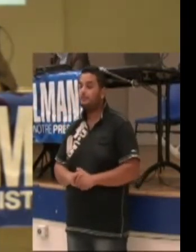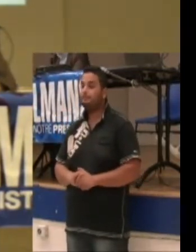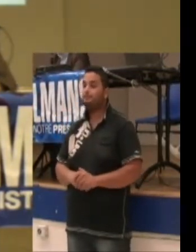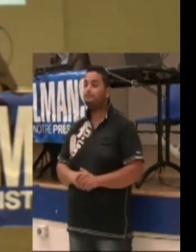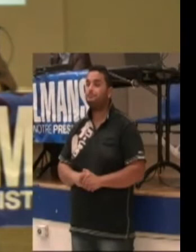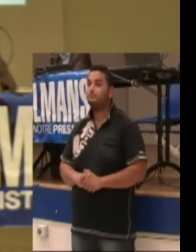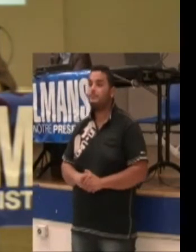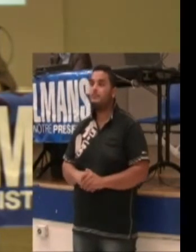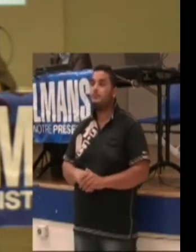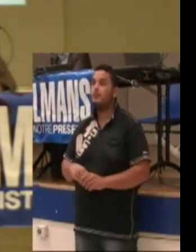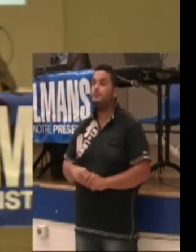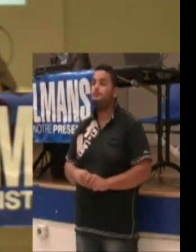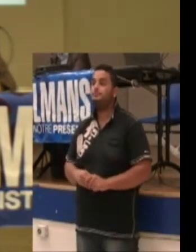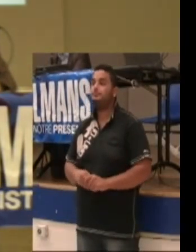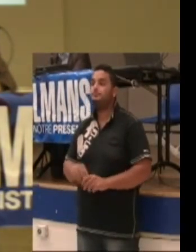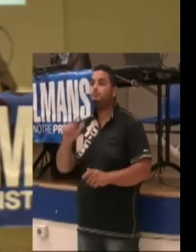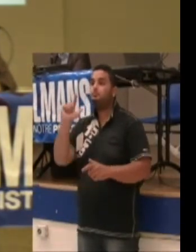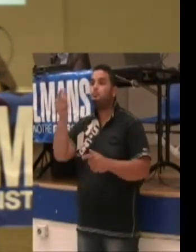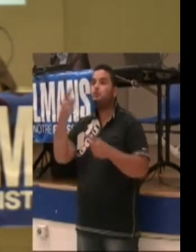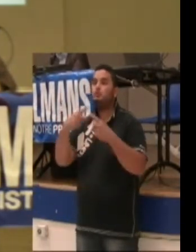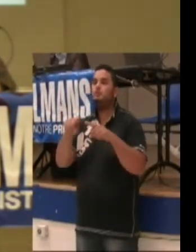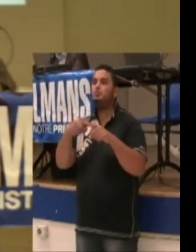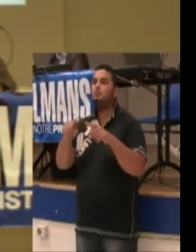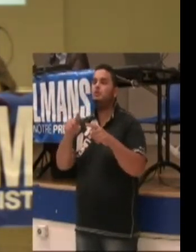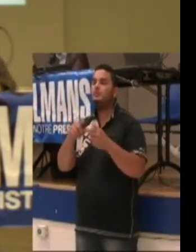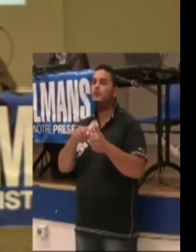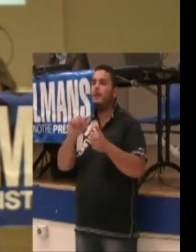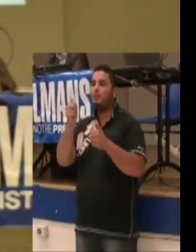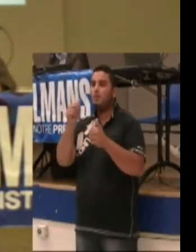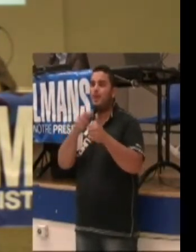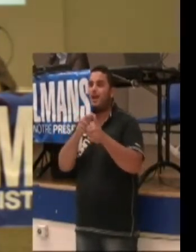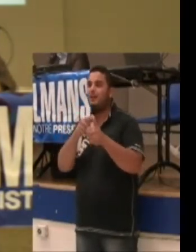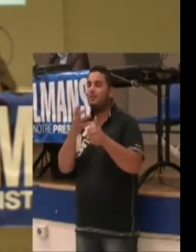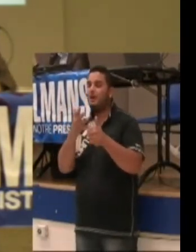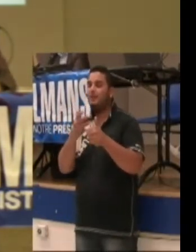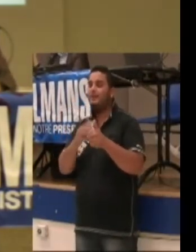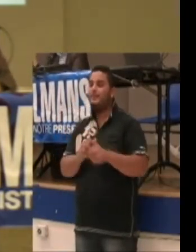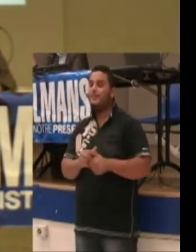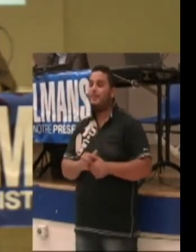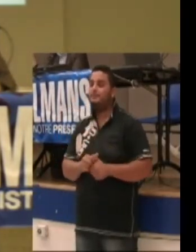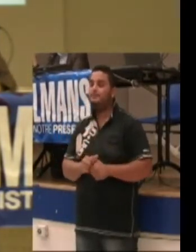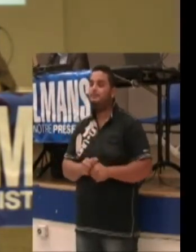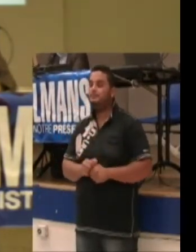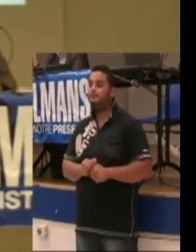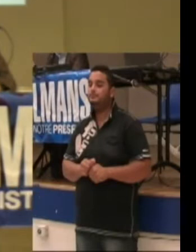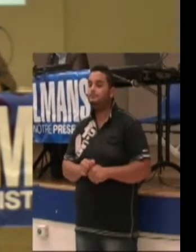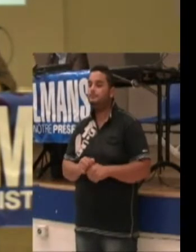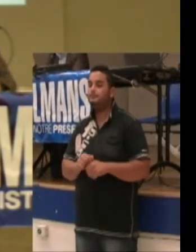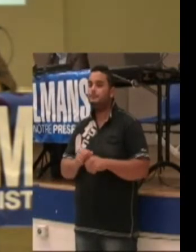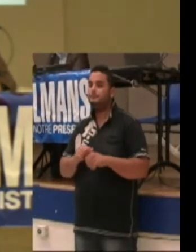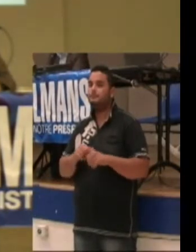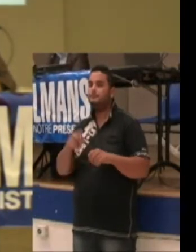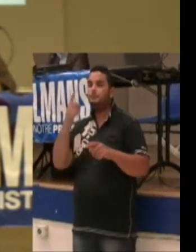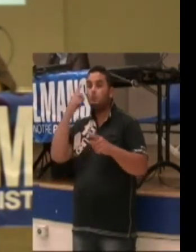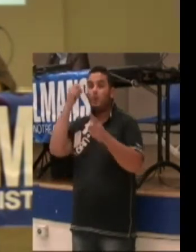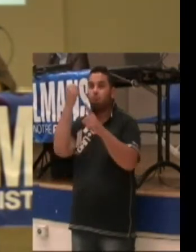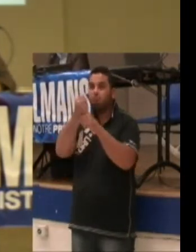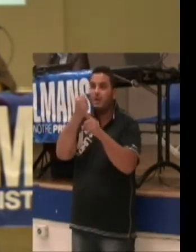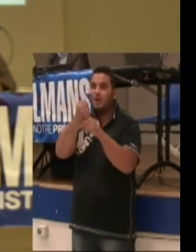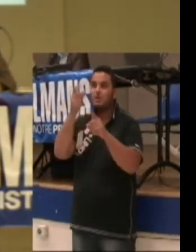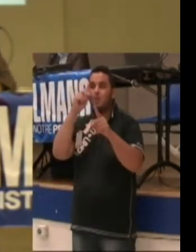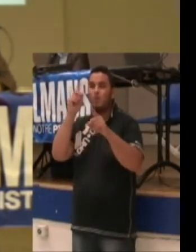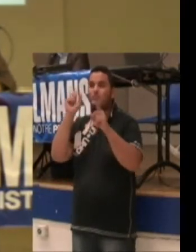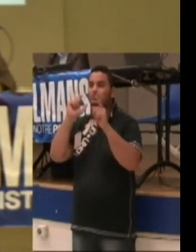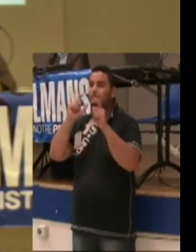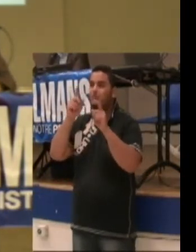on comprenne. La deuxième chose, donc on a dit, la première station, fait le mujahada, dans la lutte, c'est quoi? C'est que